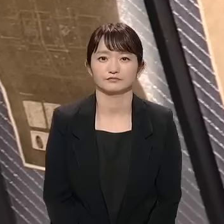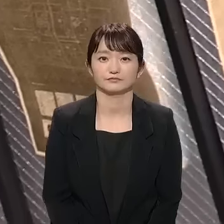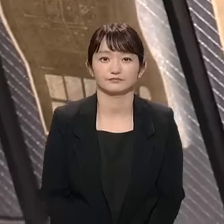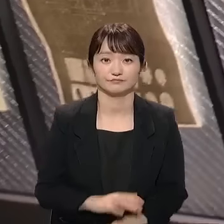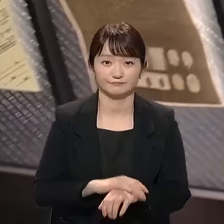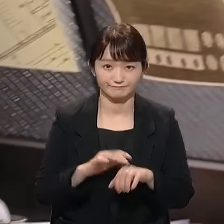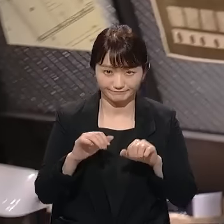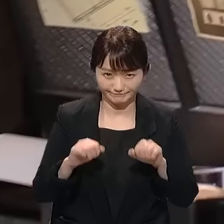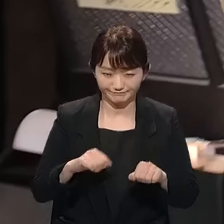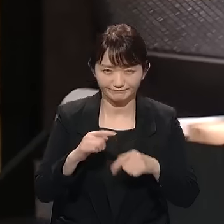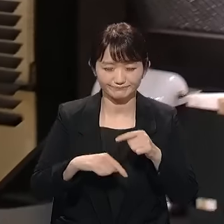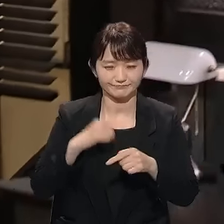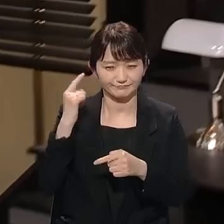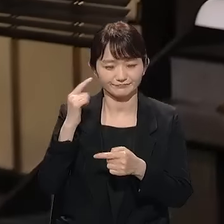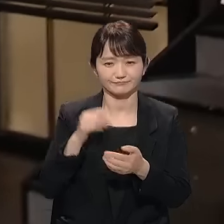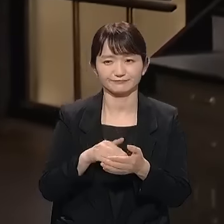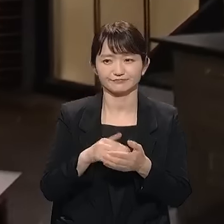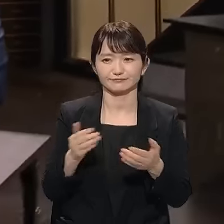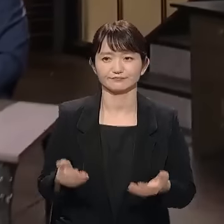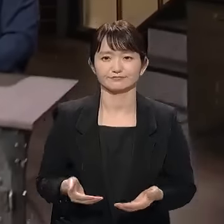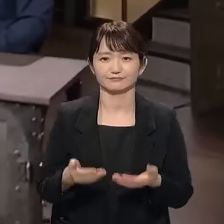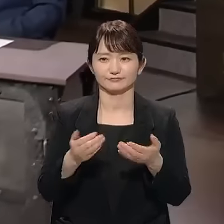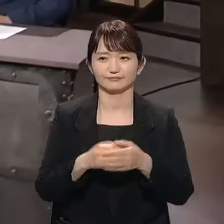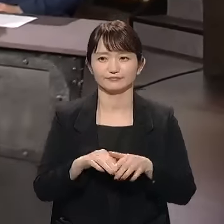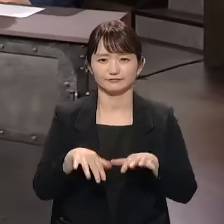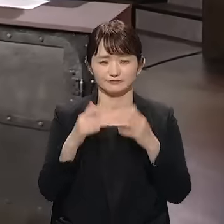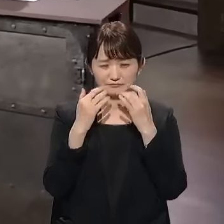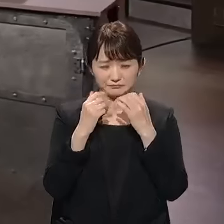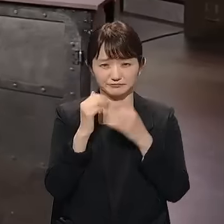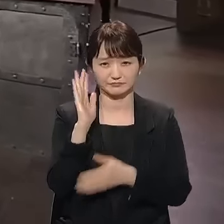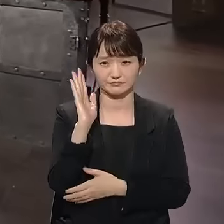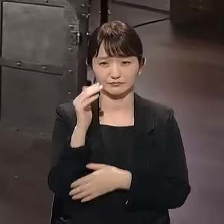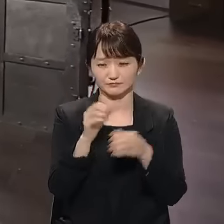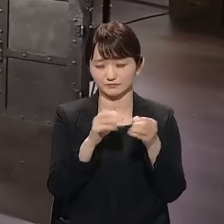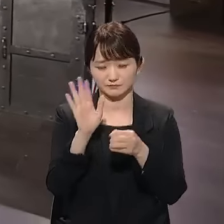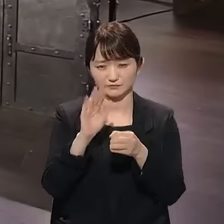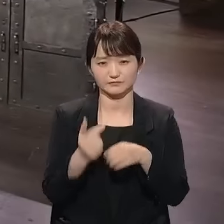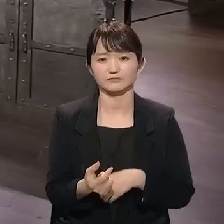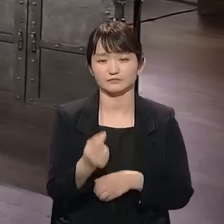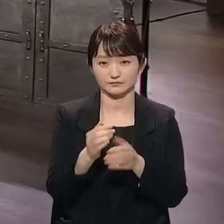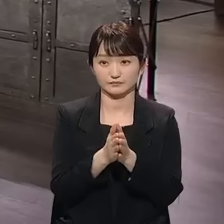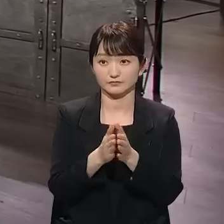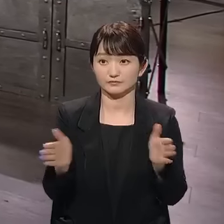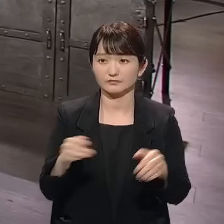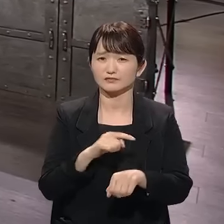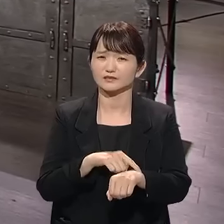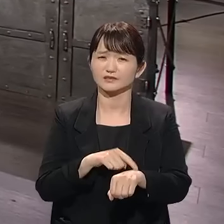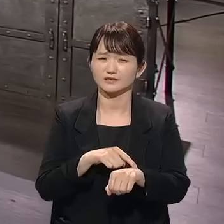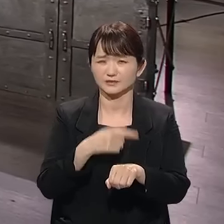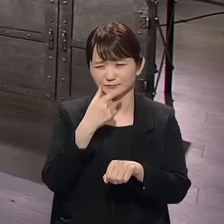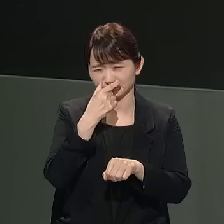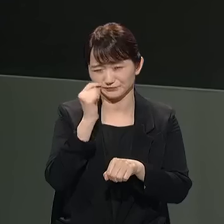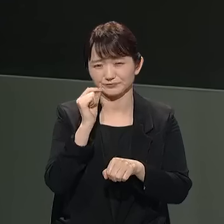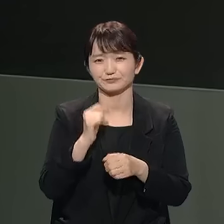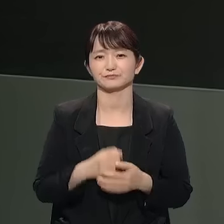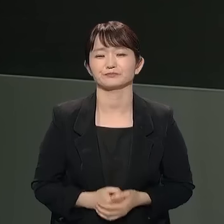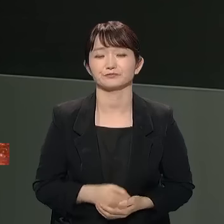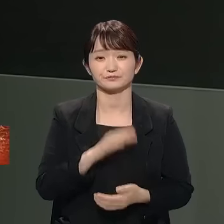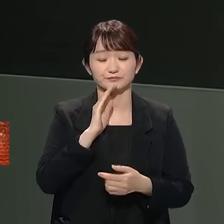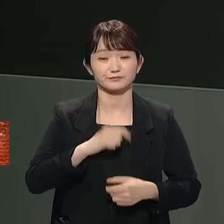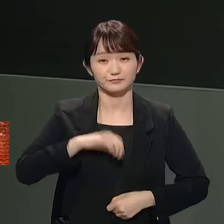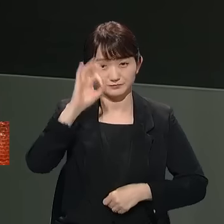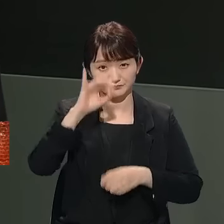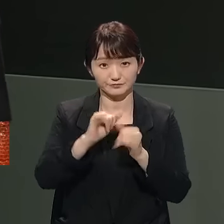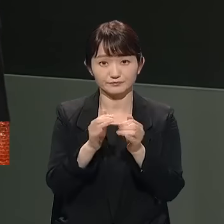뾰로롱 안녕하십니까. 자, 오늘도 쓸데없는 얘기는 하지 않고요. 바로 시작하도록 하겠습니다. 왜냐? 시간이 없기 때문이죠. 자, 진실